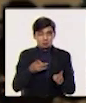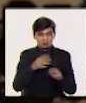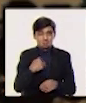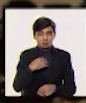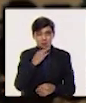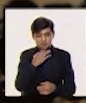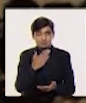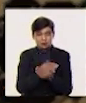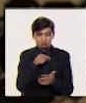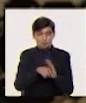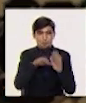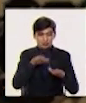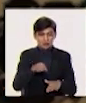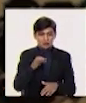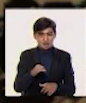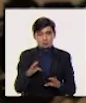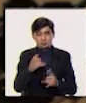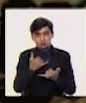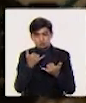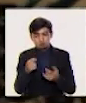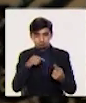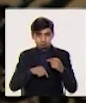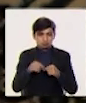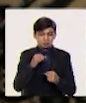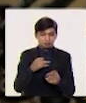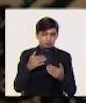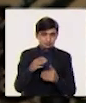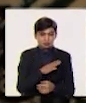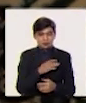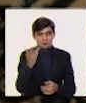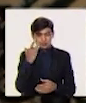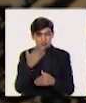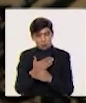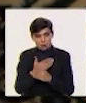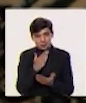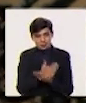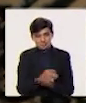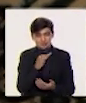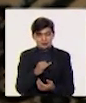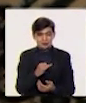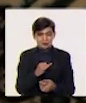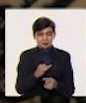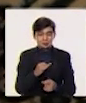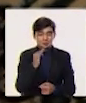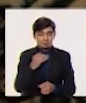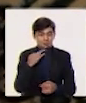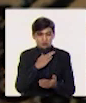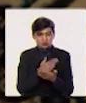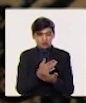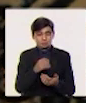ұнайды, жақсы. Менде сыйлап, мені жалғыз көмек үй беріп отыр. Бұны соғысар дегендер тұрған, олардың